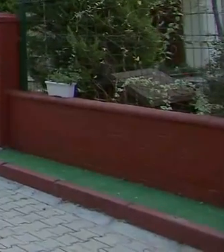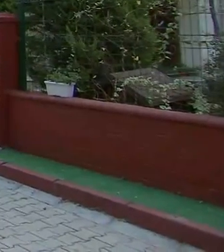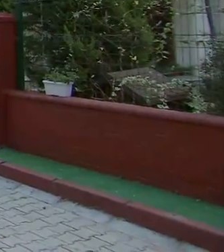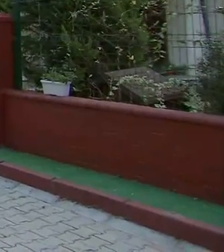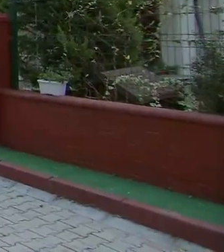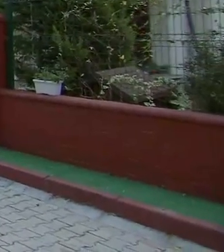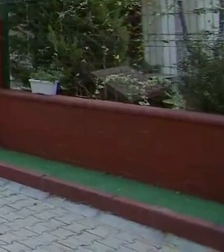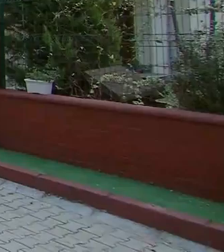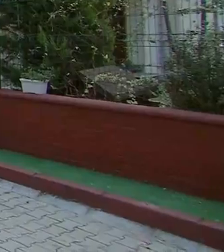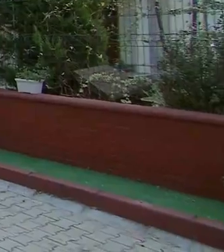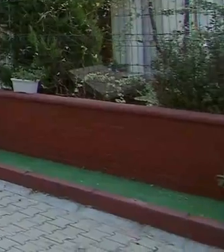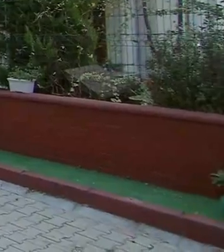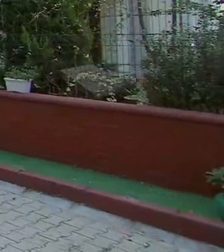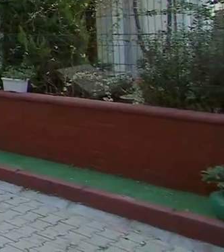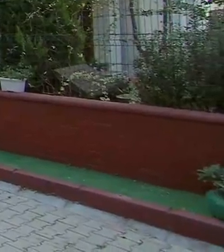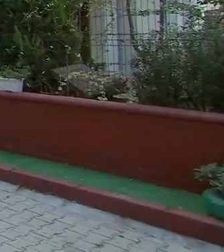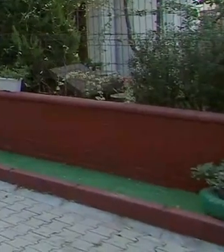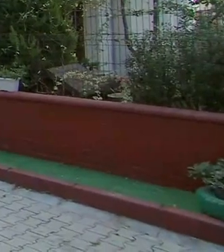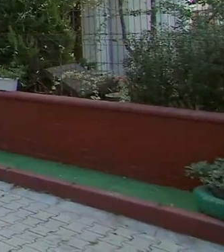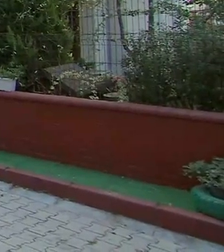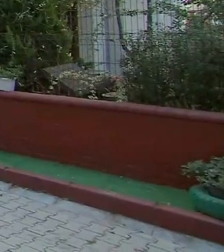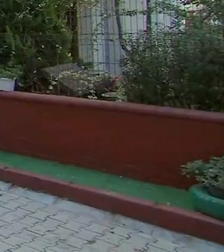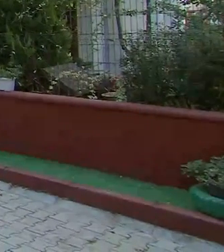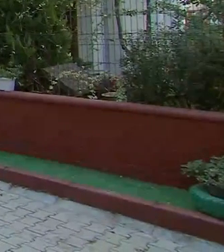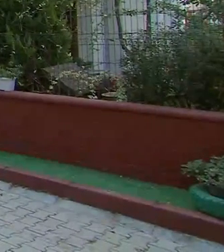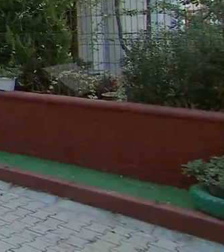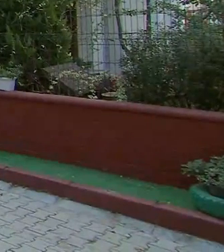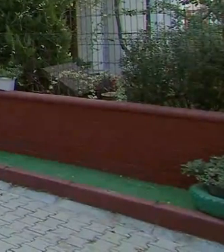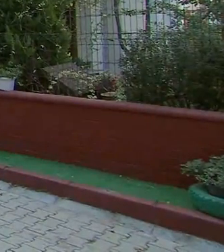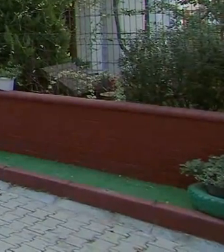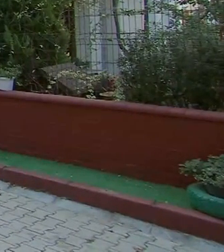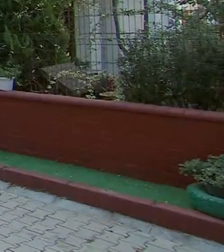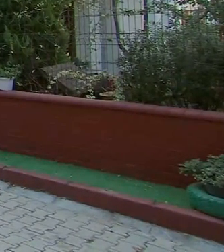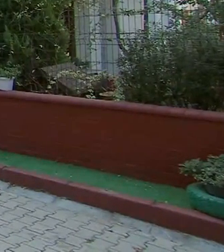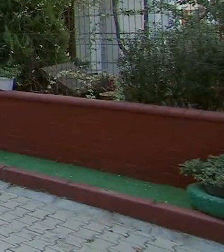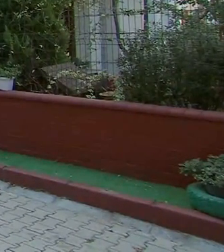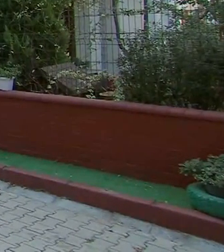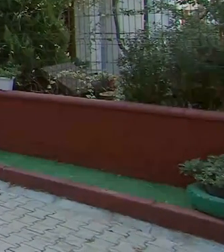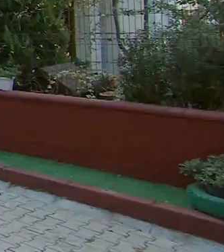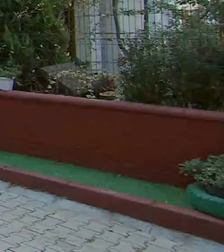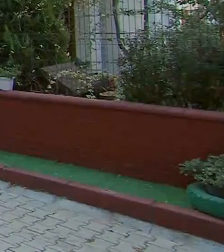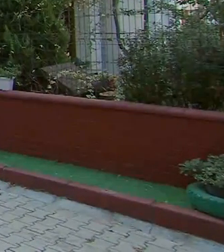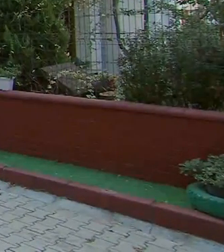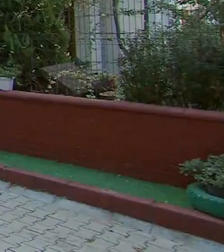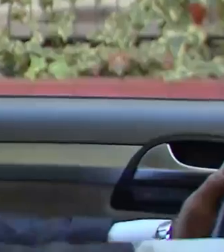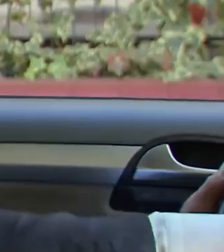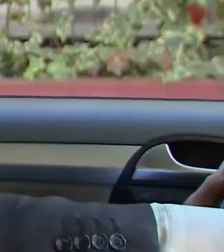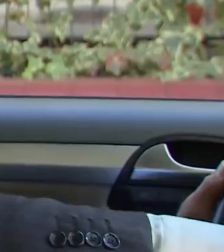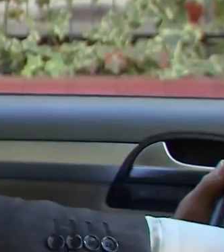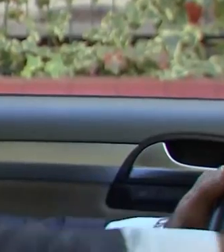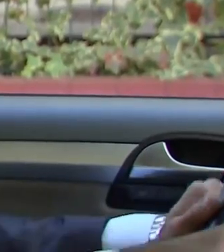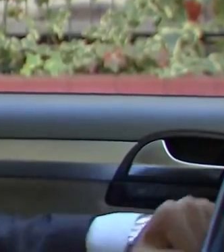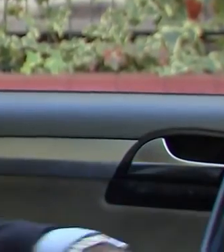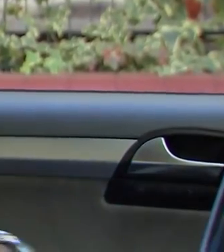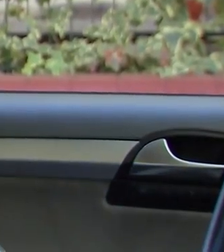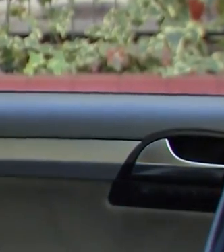Ömer'in cebi Leyla'nın evinin olduğu sokakta. Evin bahçe duvarları bordo boyanmış yığma tuğlayla örülü. Bahçe içinde müstakil